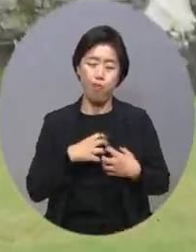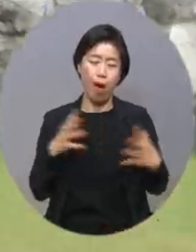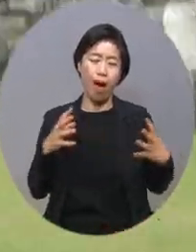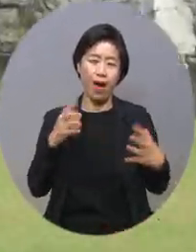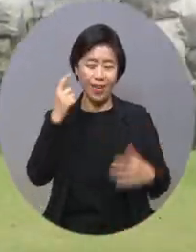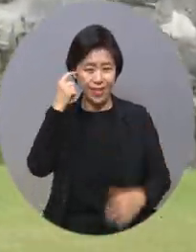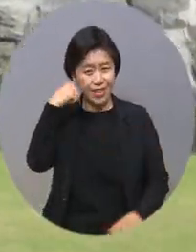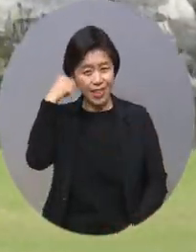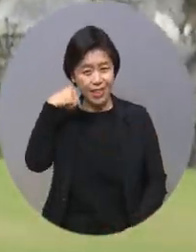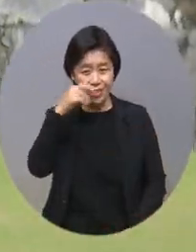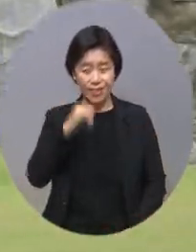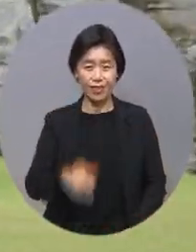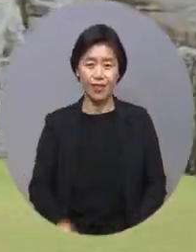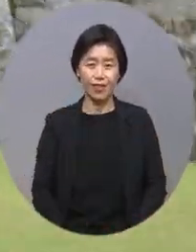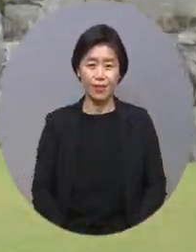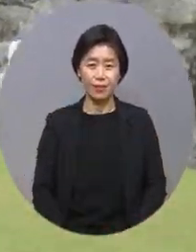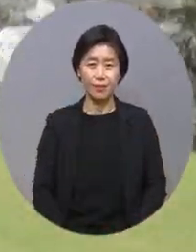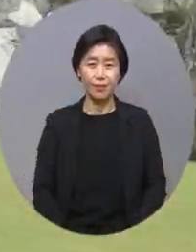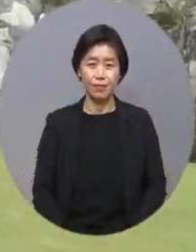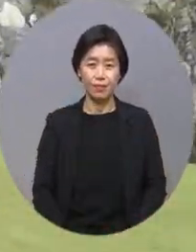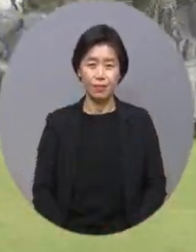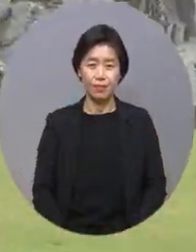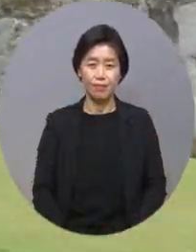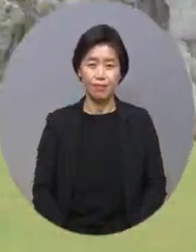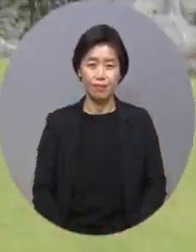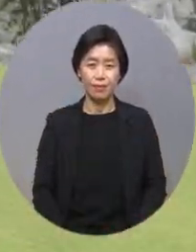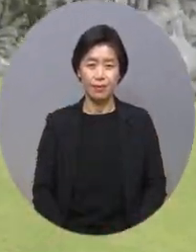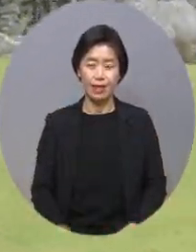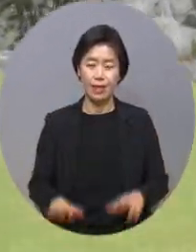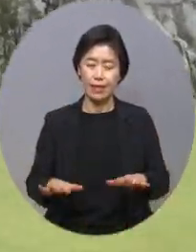잘했어. 혼자와의 싸움을 하니까 의욕이 안 사는구만.